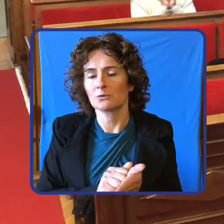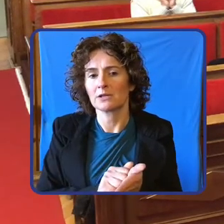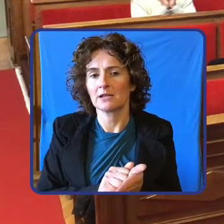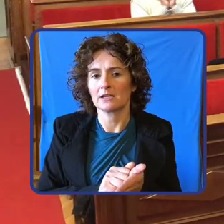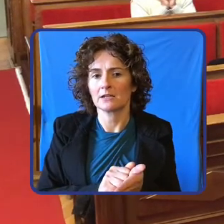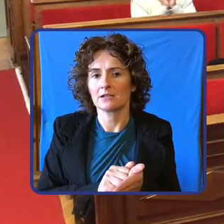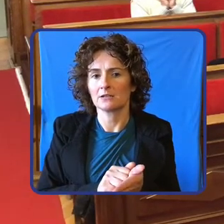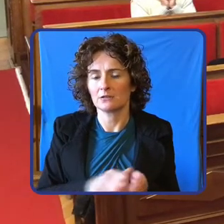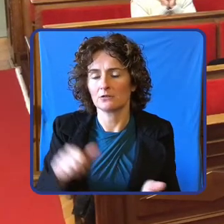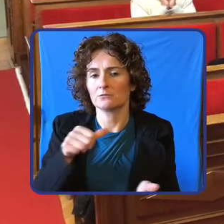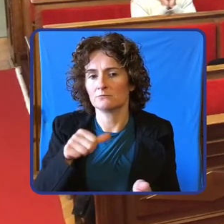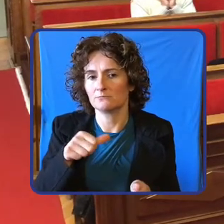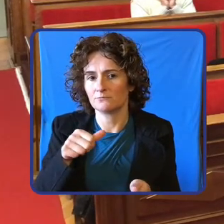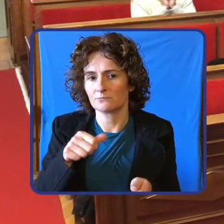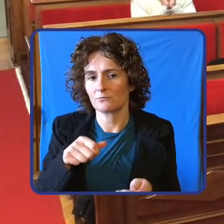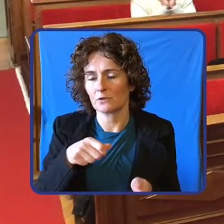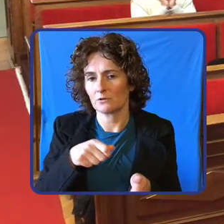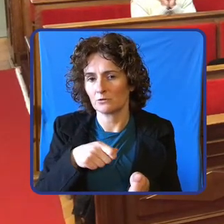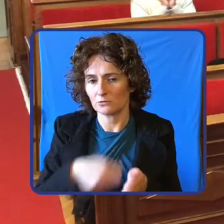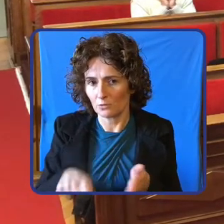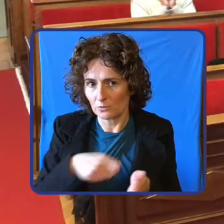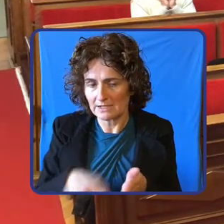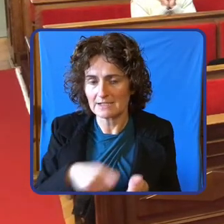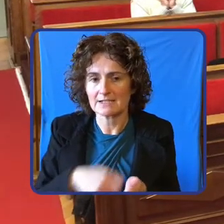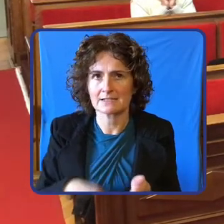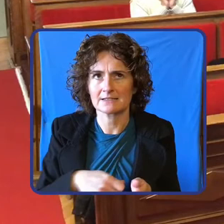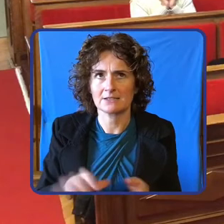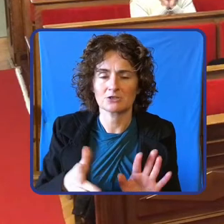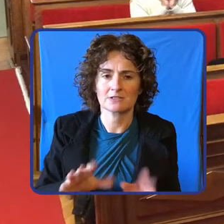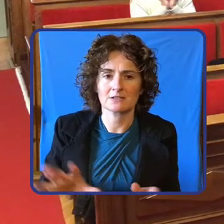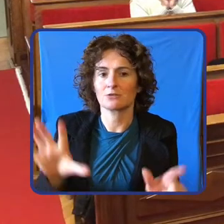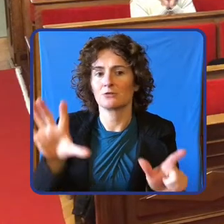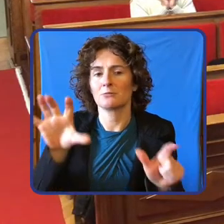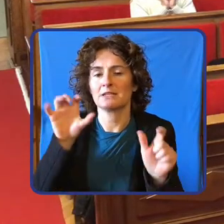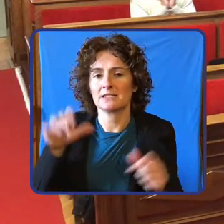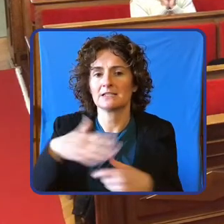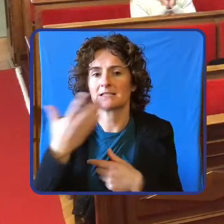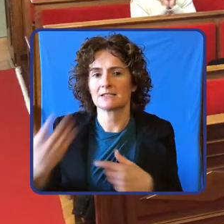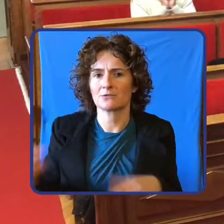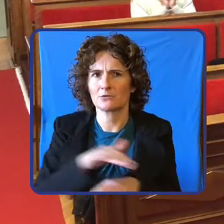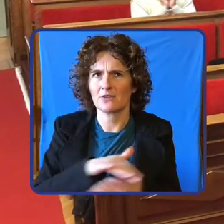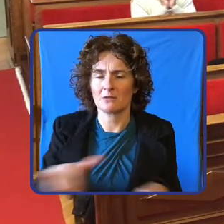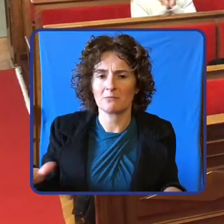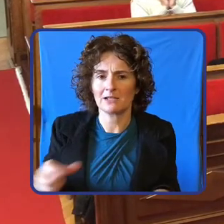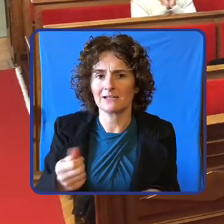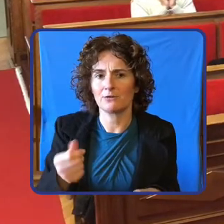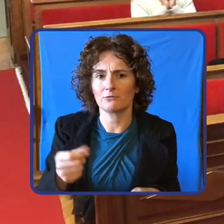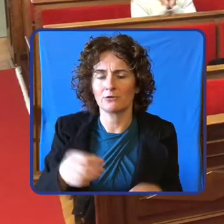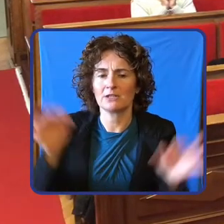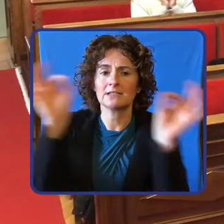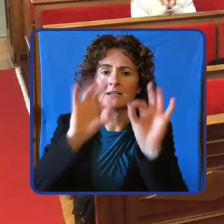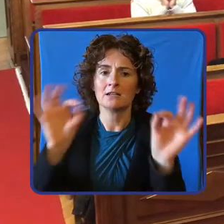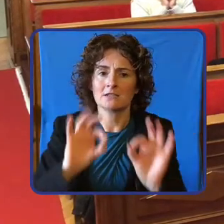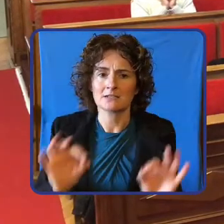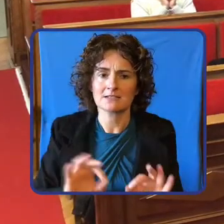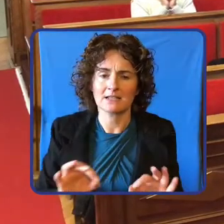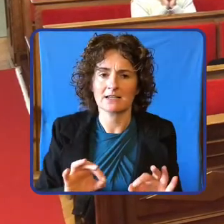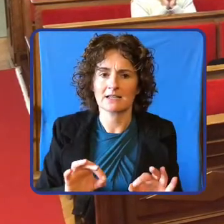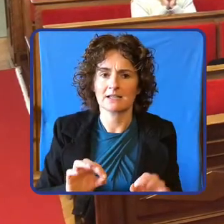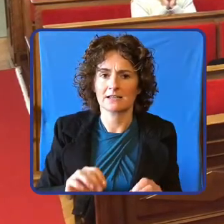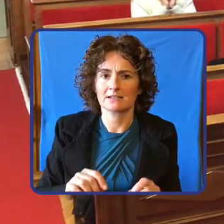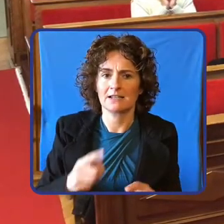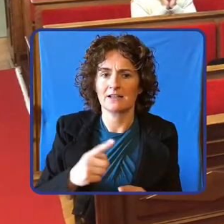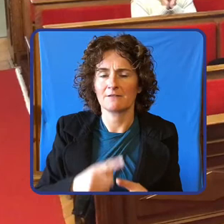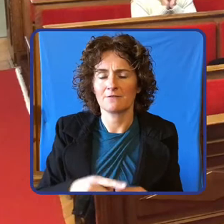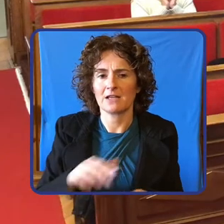tőketörlesztés. Ez lényegében az önkormányzatnál olyan 750 millió forintot tehet ki, az idei évben a cégeknél pedig több mint 500 millió